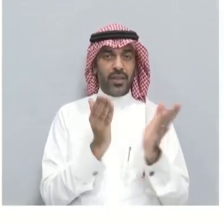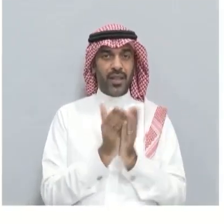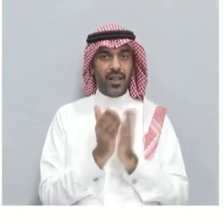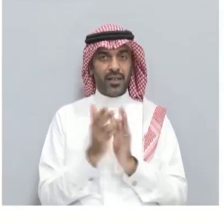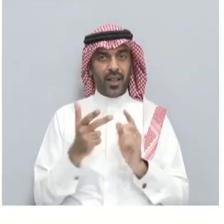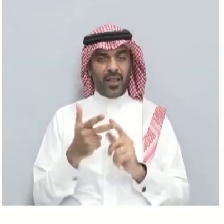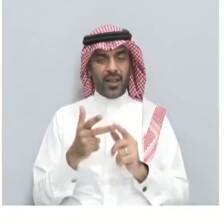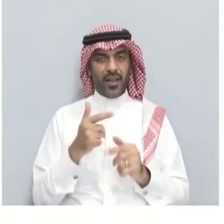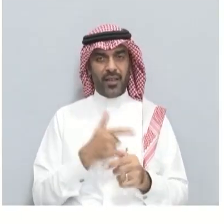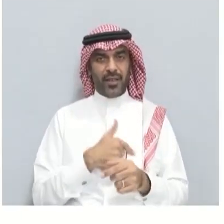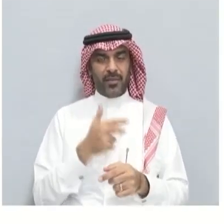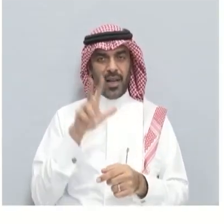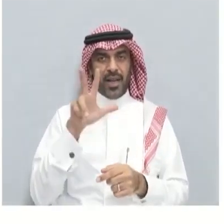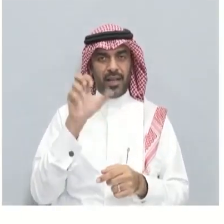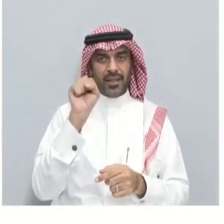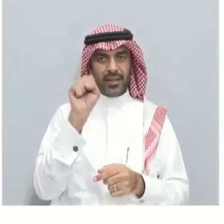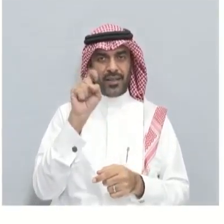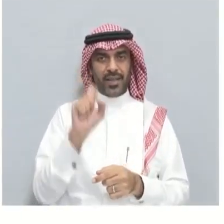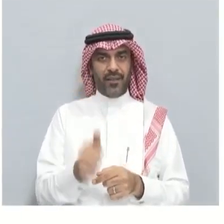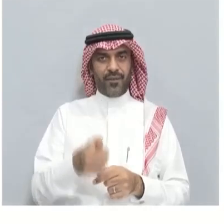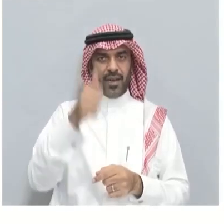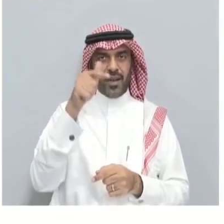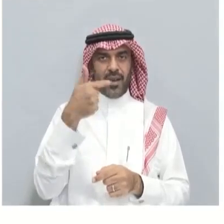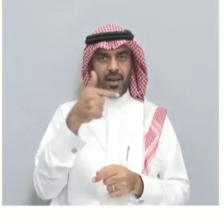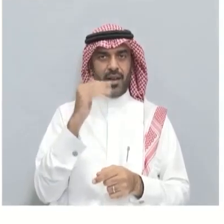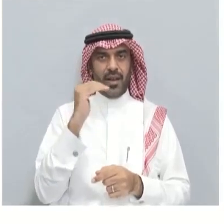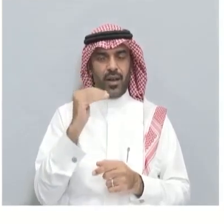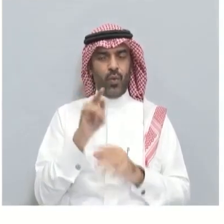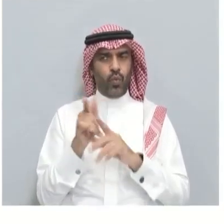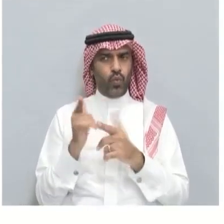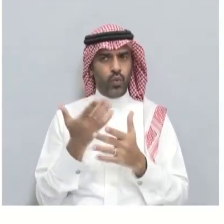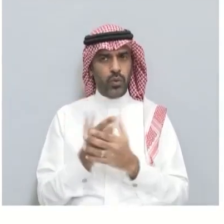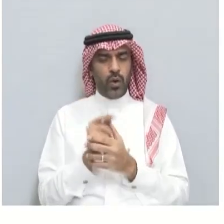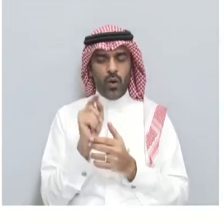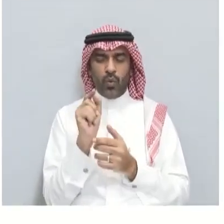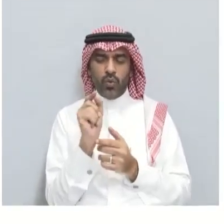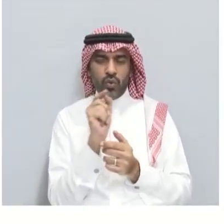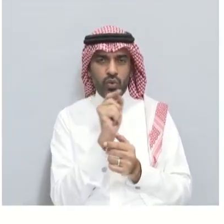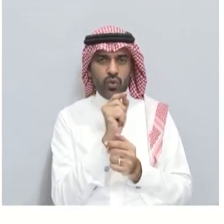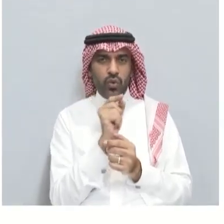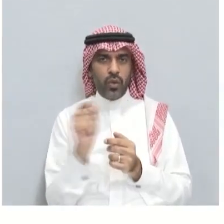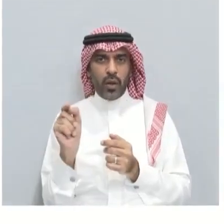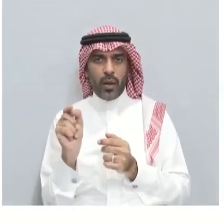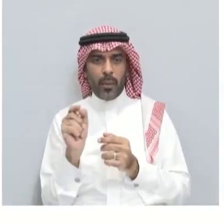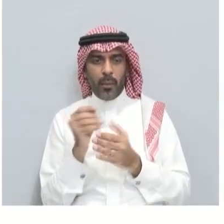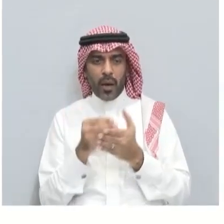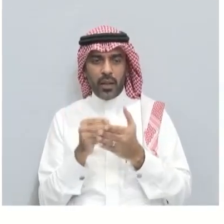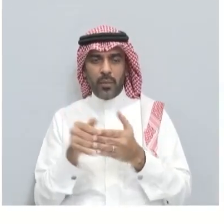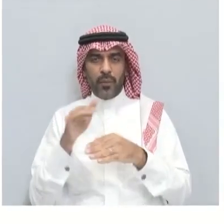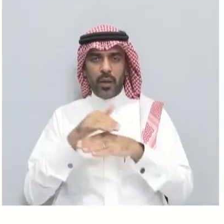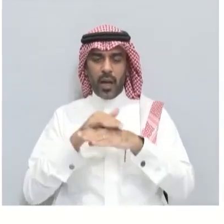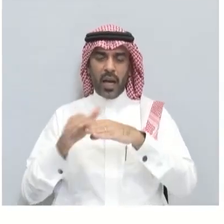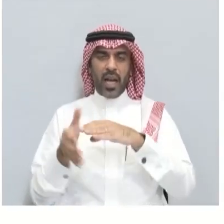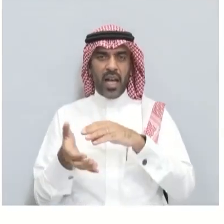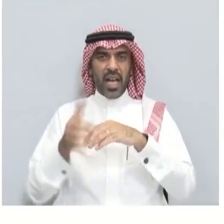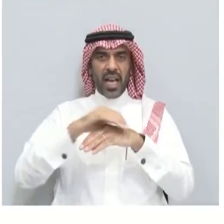وذكرنا الصفائح ما هي الصفائح هي اجزاء اجزاء المقسمه من الغلاف الصخري وما هو الغلاف